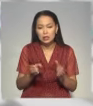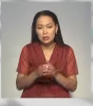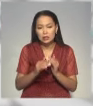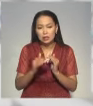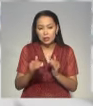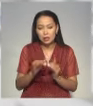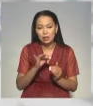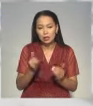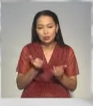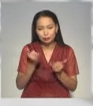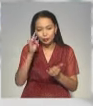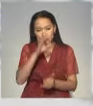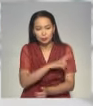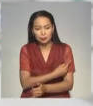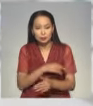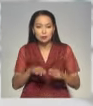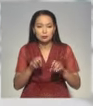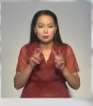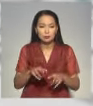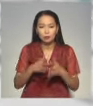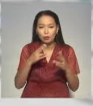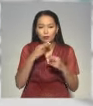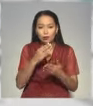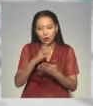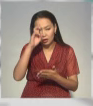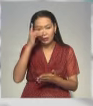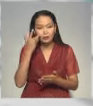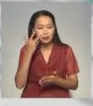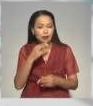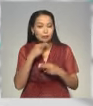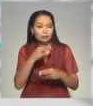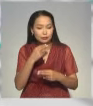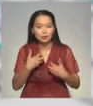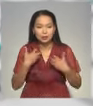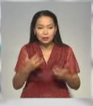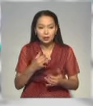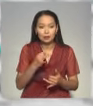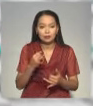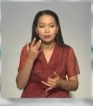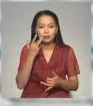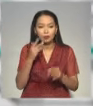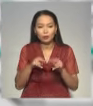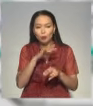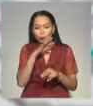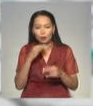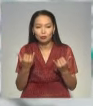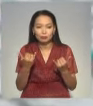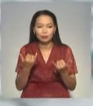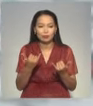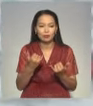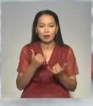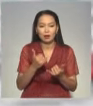внимание государство всегда уделяет сфере здравоохранения, строительство множества современных очистных сооружений, увеличение количества грантов, выделяемых на